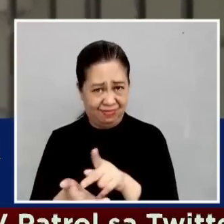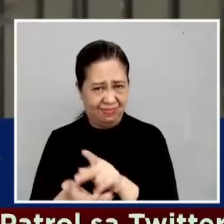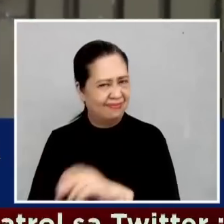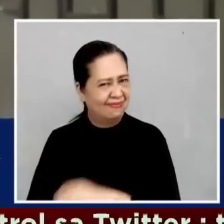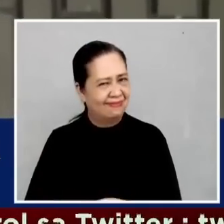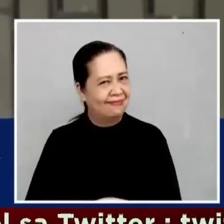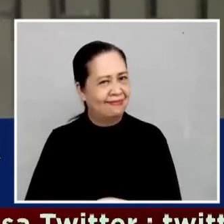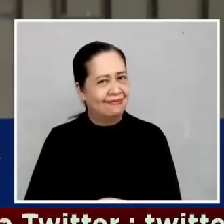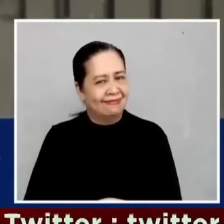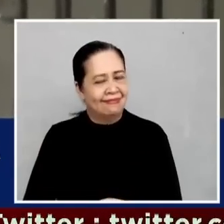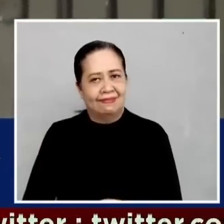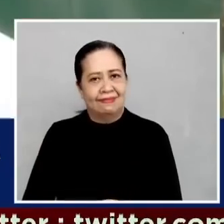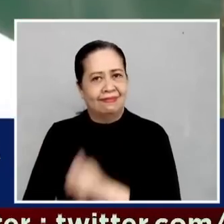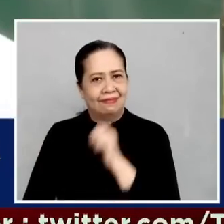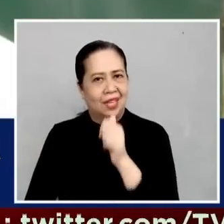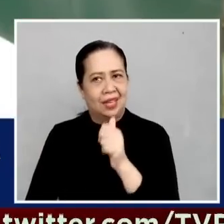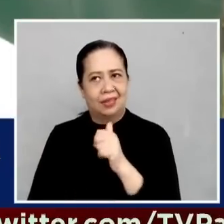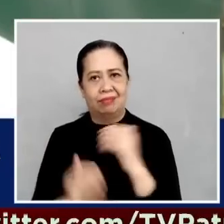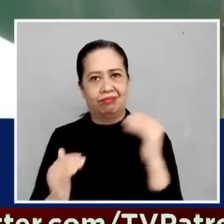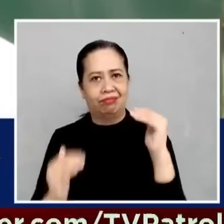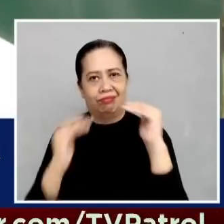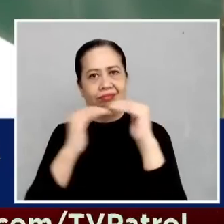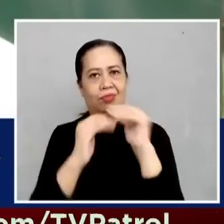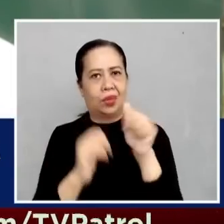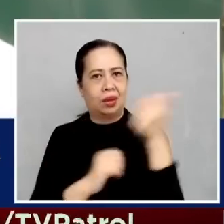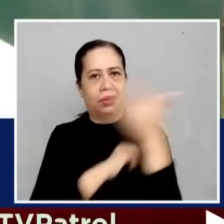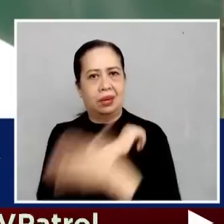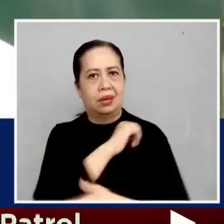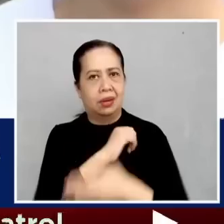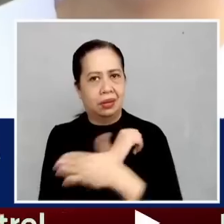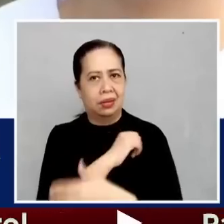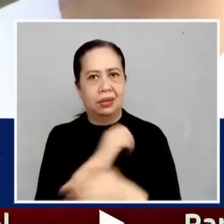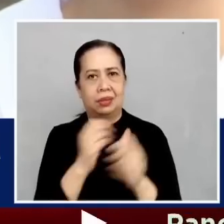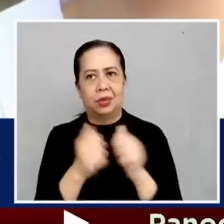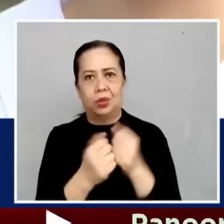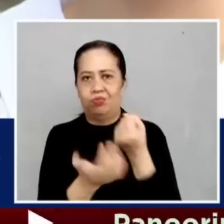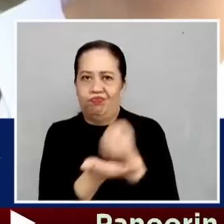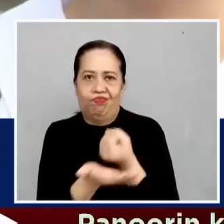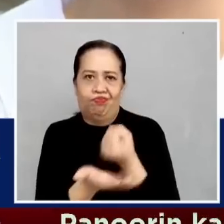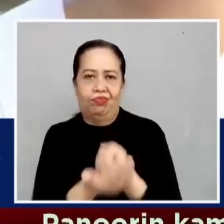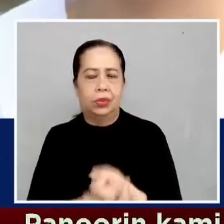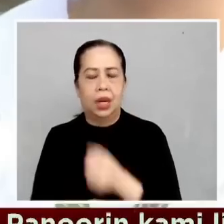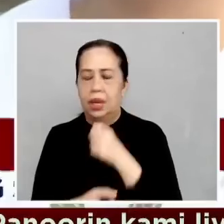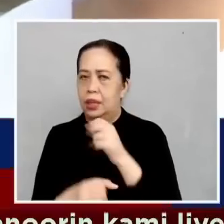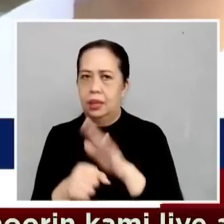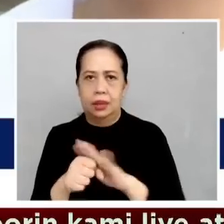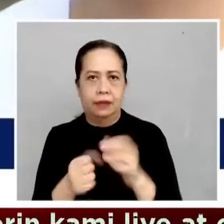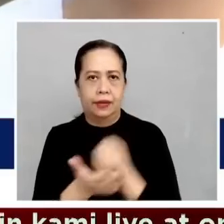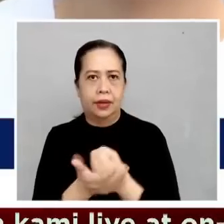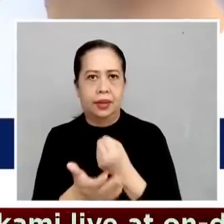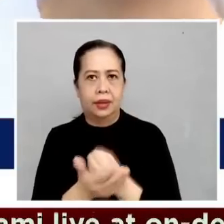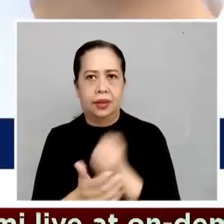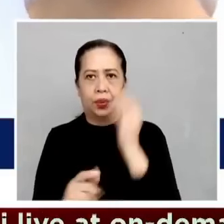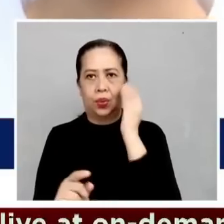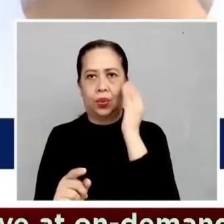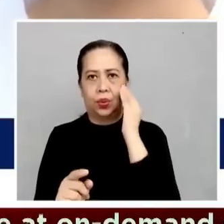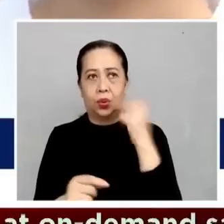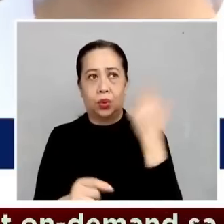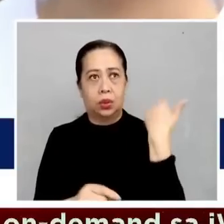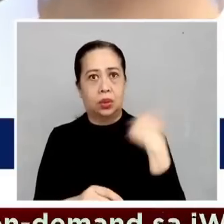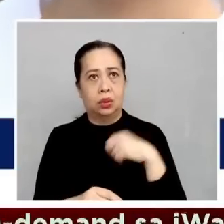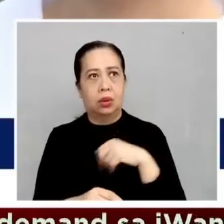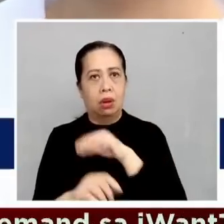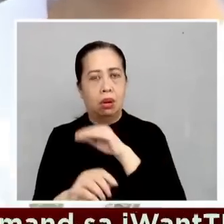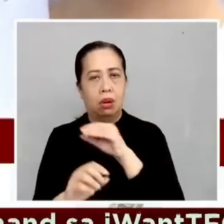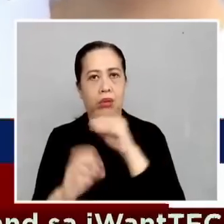siya up to par with other countries when it comes to wages. Hindi enough yung sahod. Knowing na yung ginamit namin pang